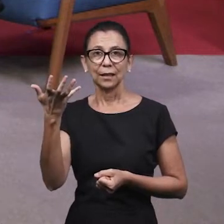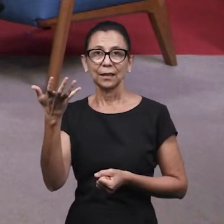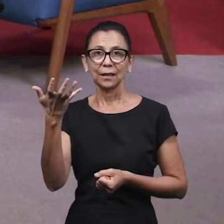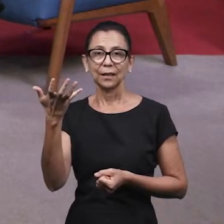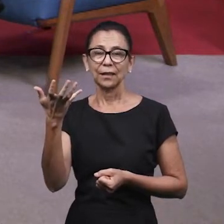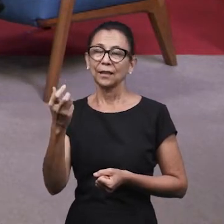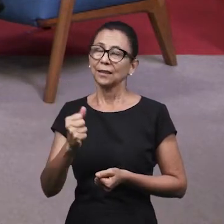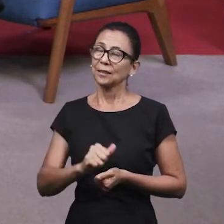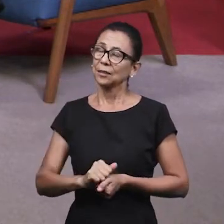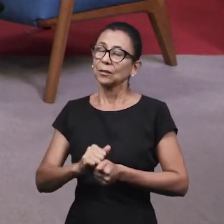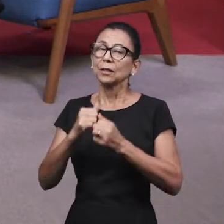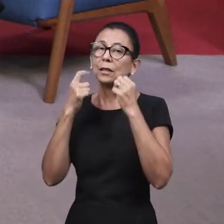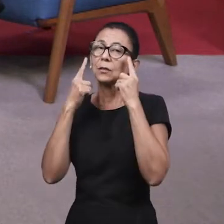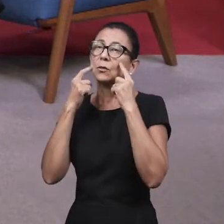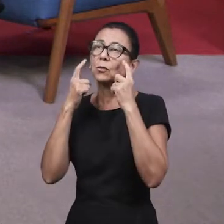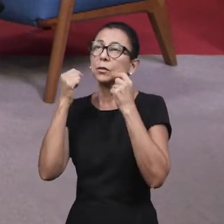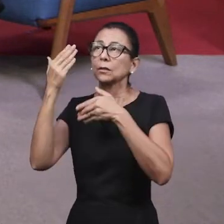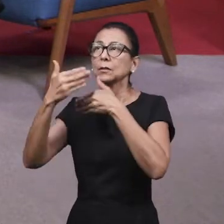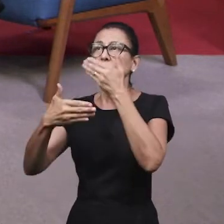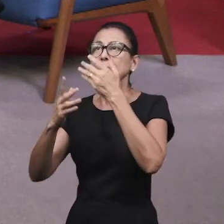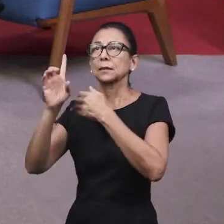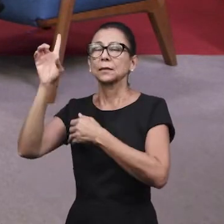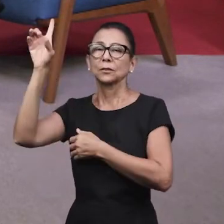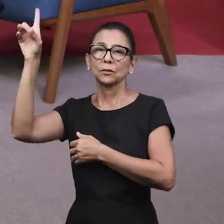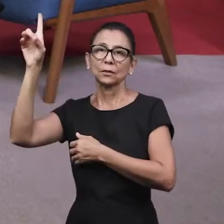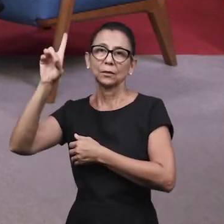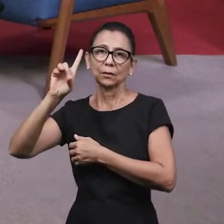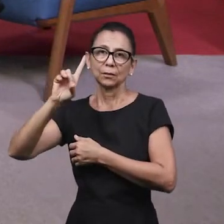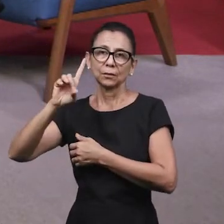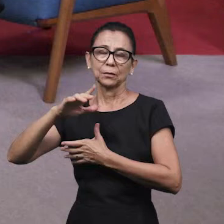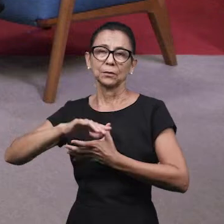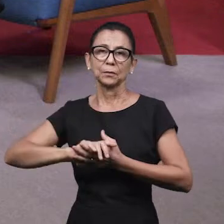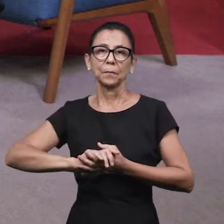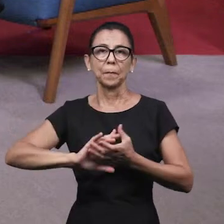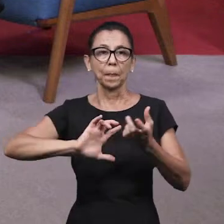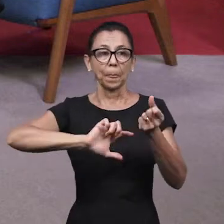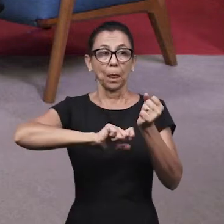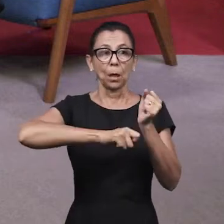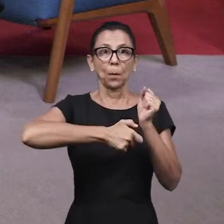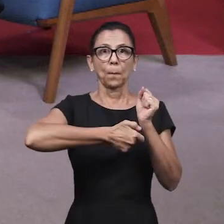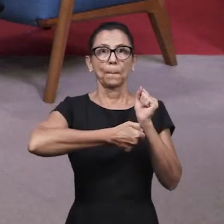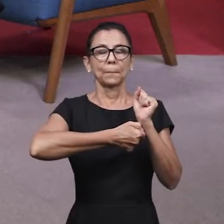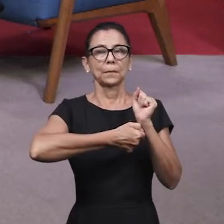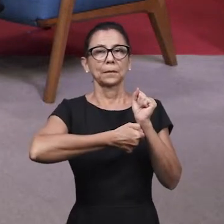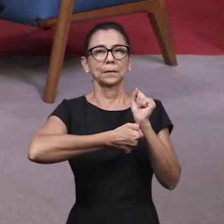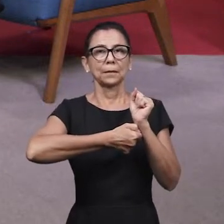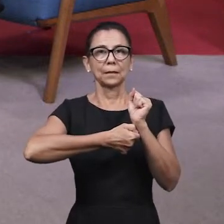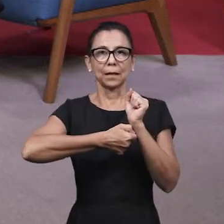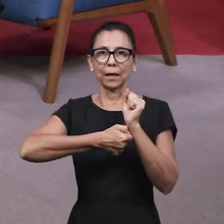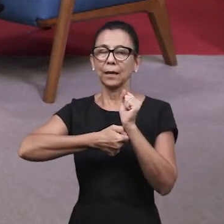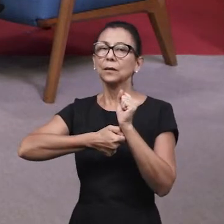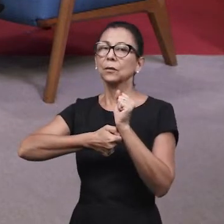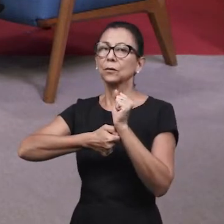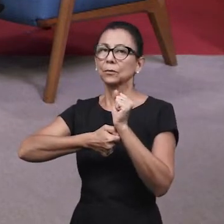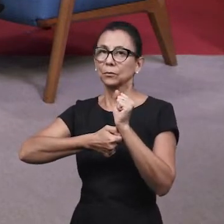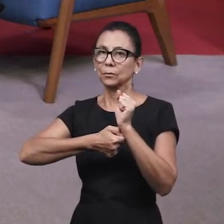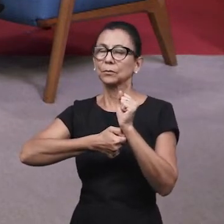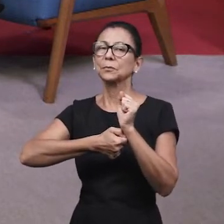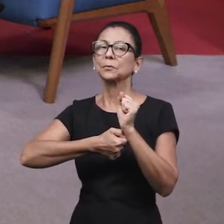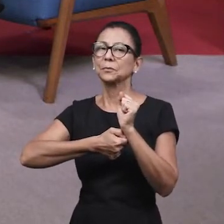s'humilier. Donc l'énigme au mystère a été déchiffré